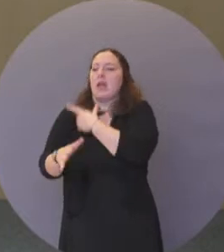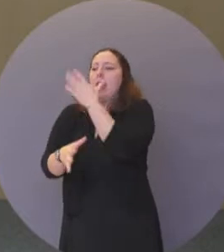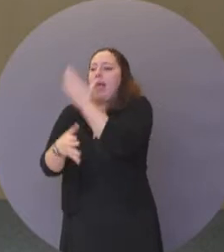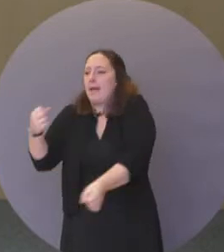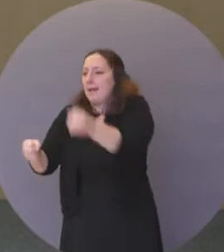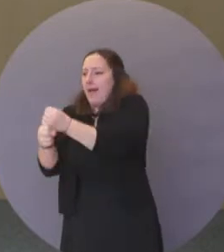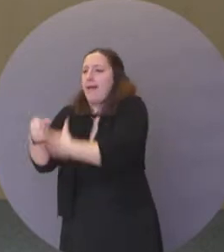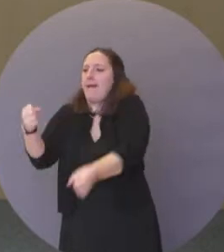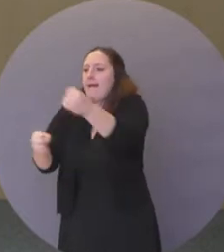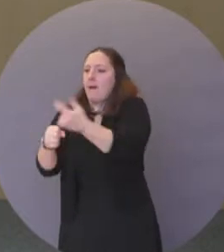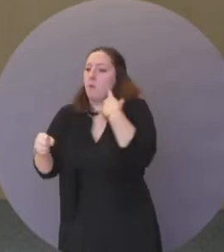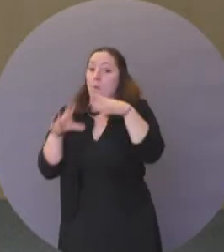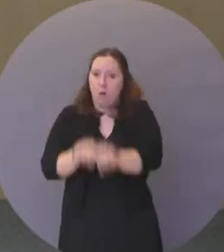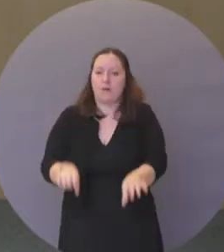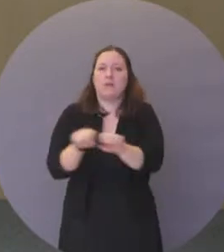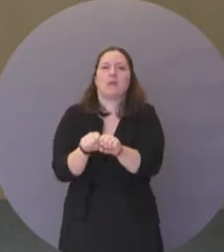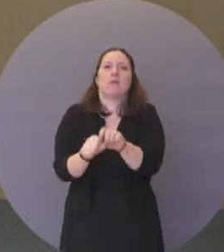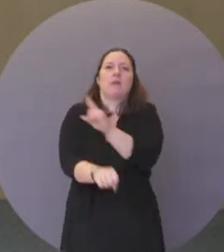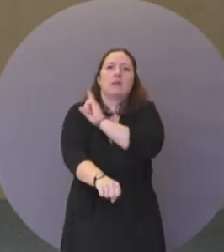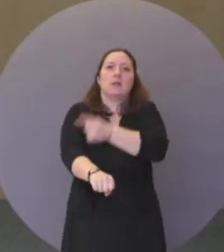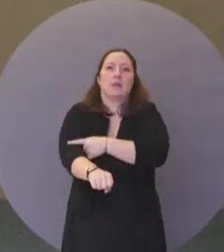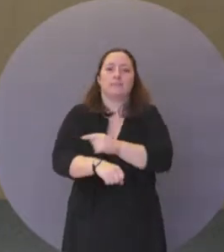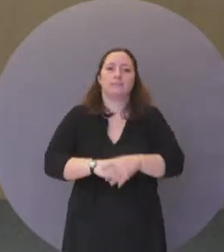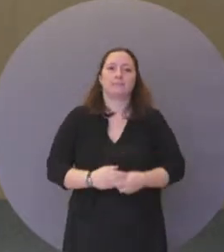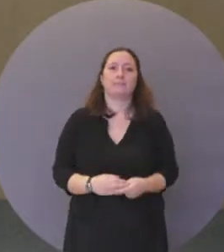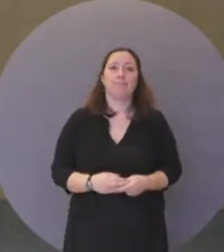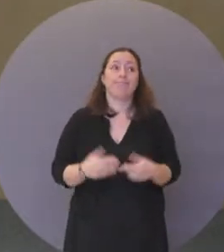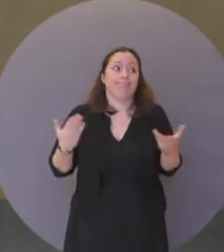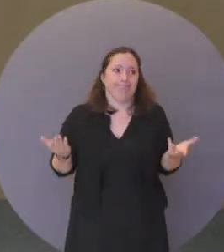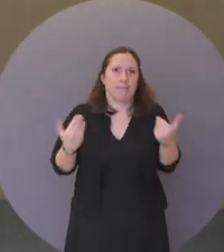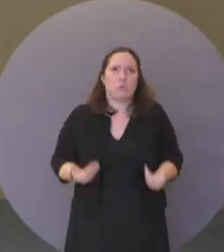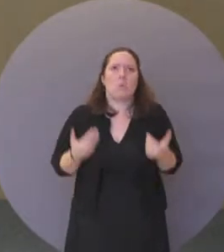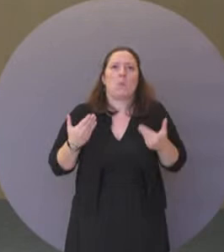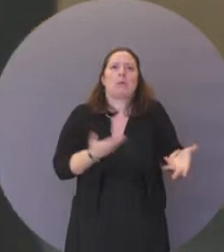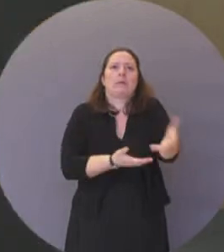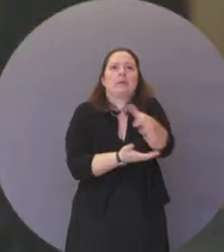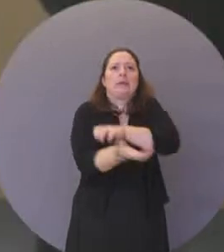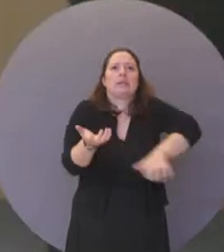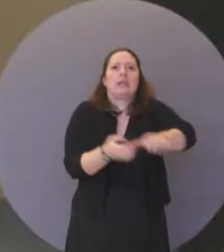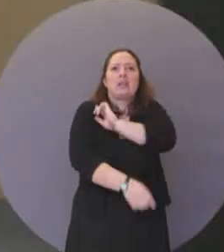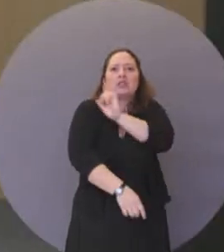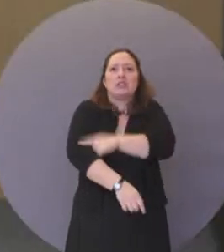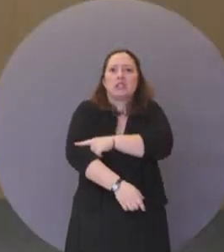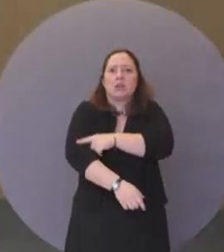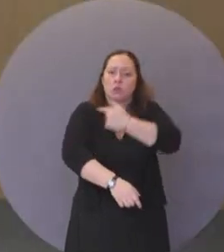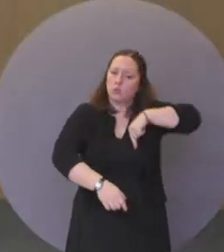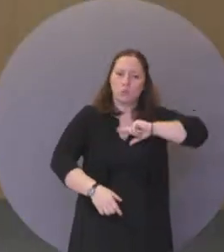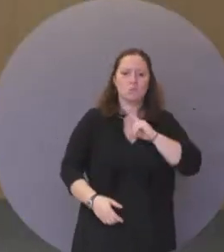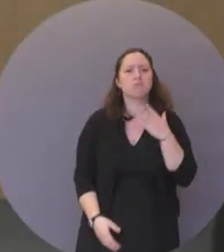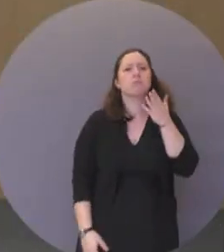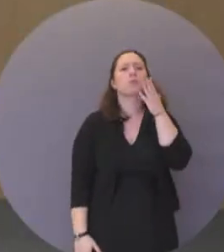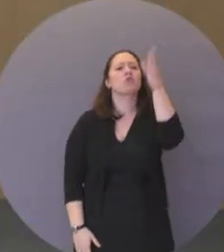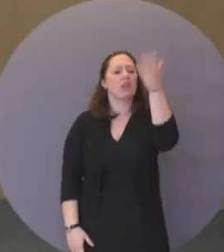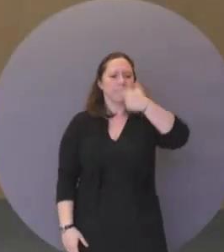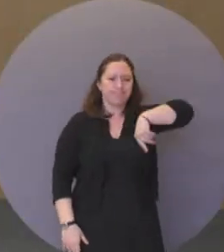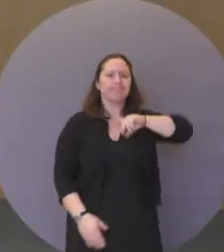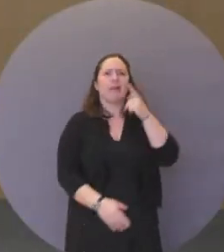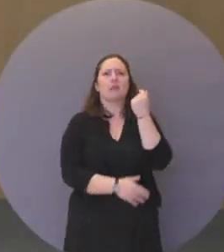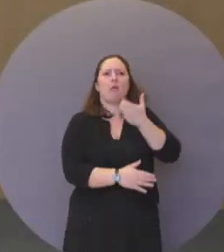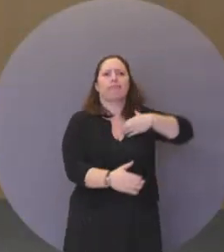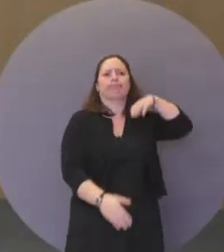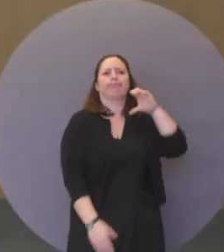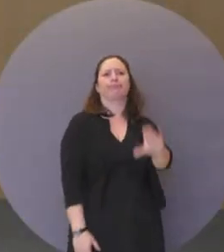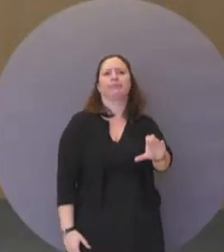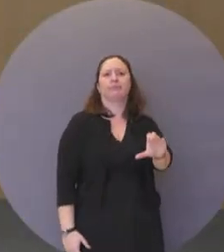production d'énergie face à la crise énergétique nous soutenons les projets d'envergure sur notre territoire ils font de la